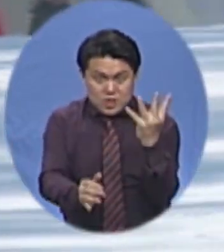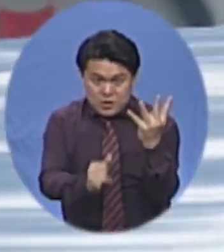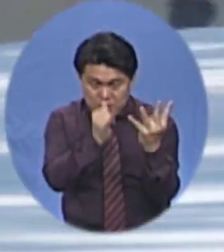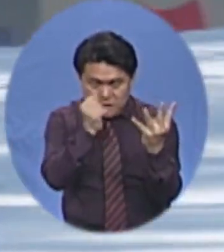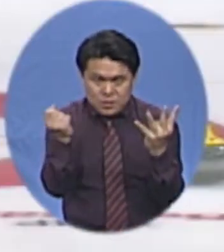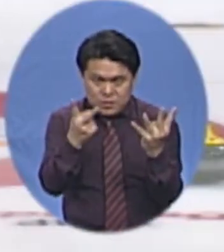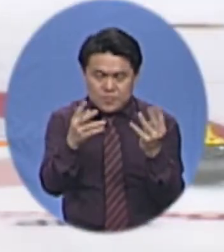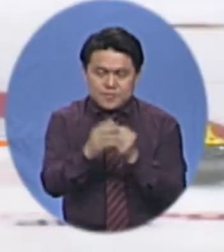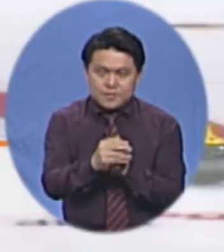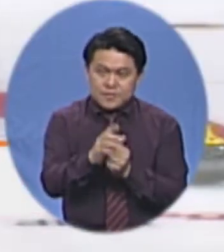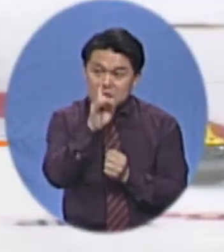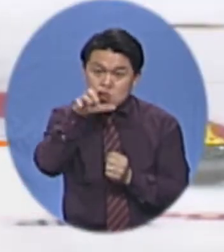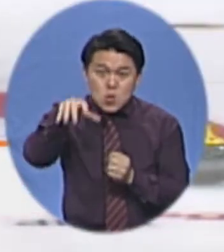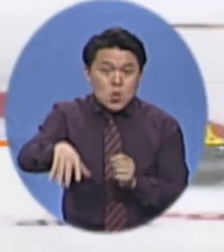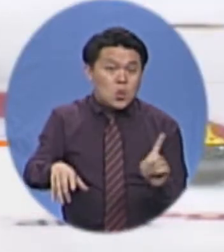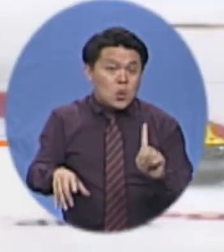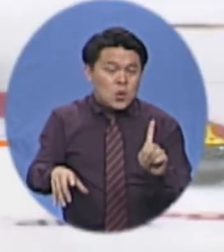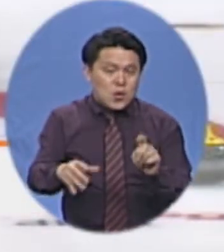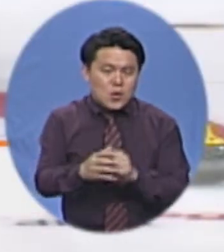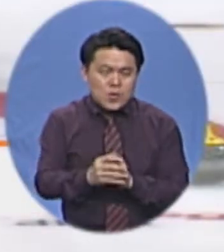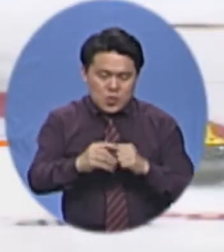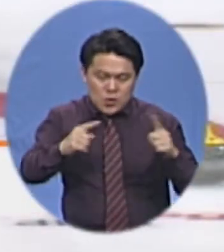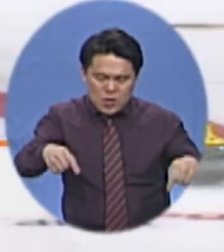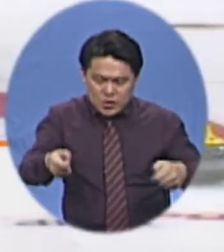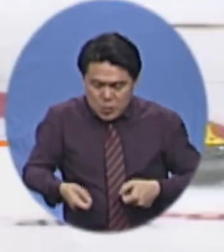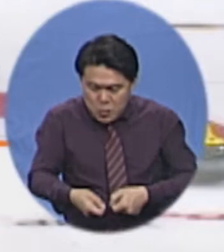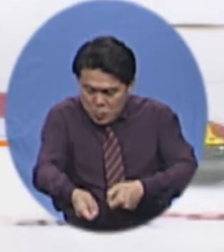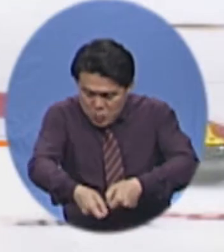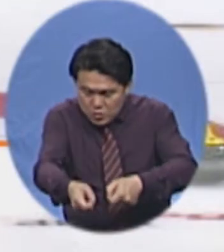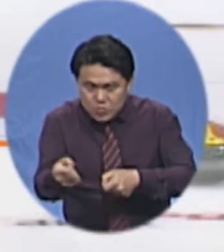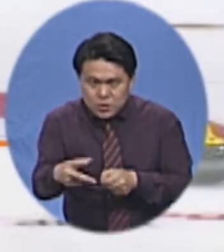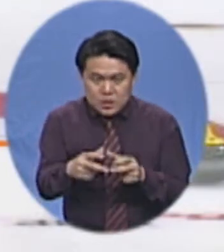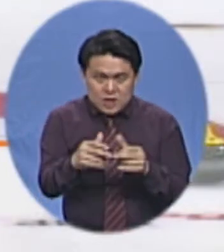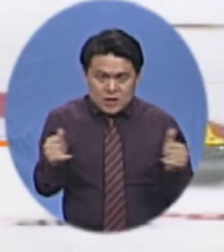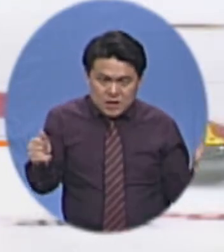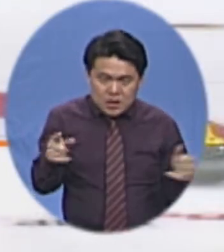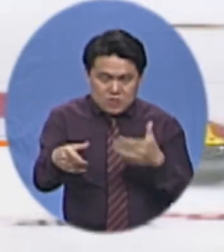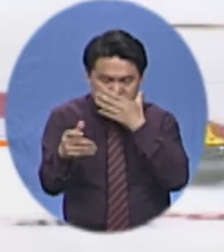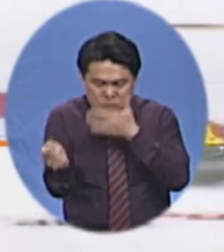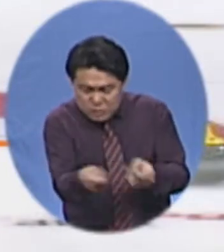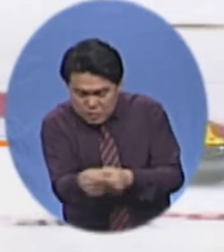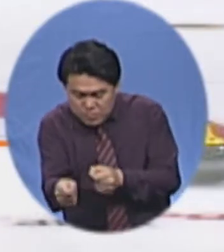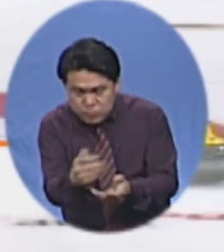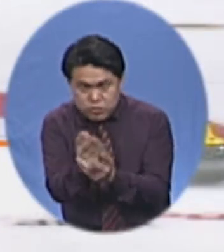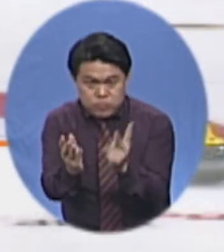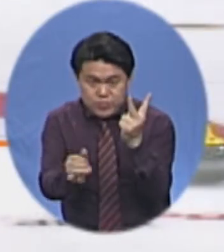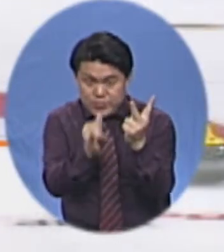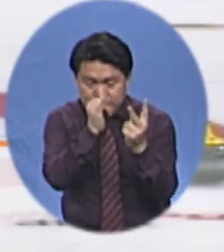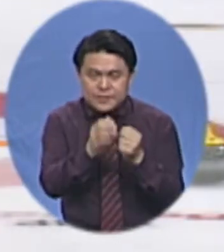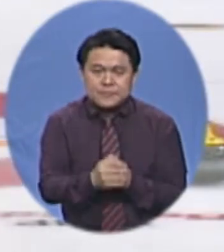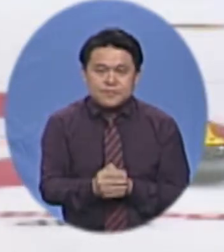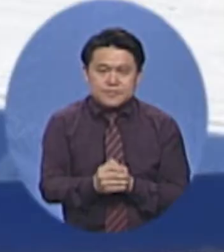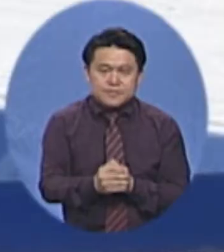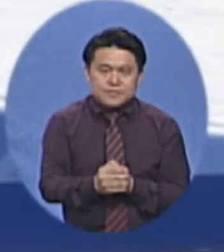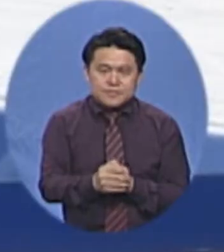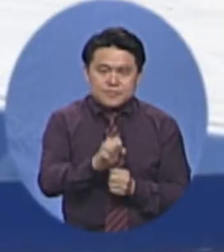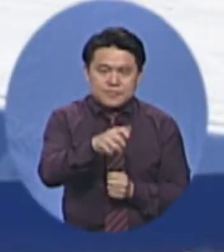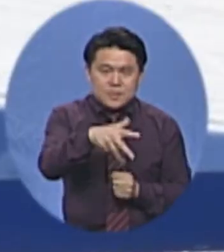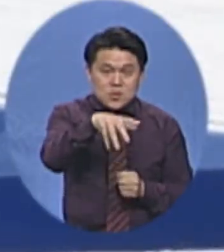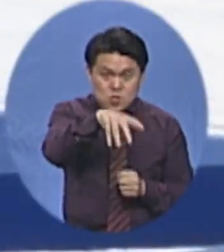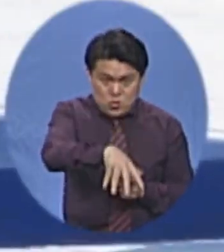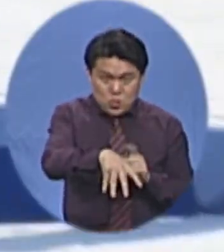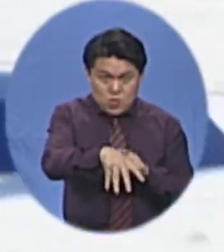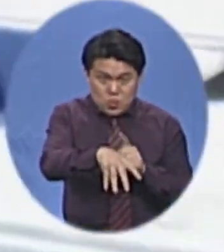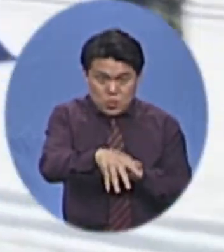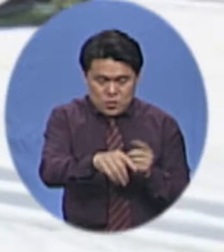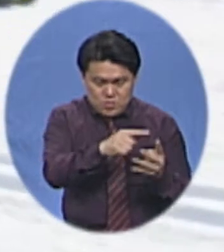열리고요. 강릉에서는 휠체어 컬링과 장애인 아이스하키 두 종목이 진행됩니다. 평창에서